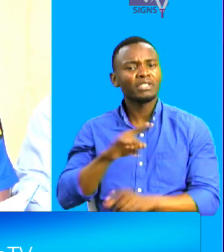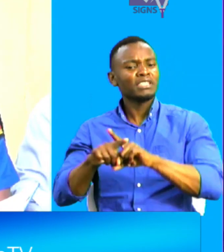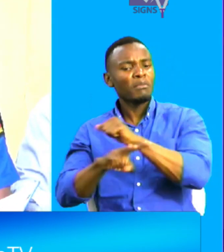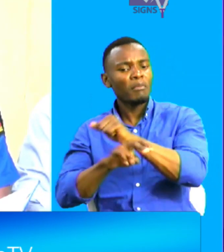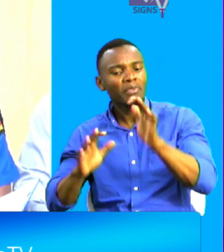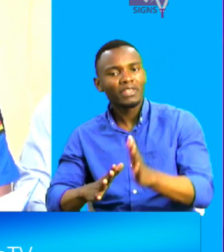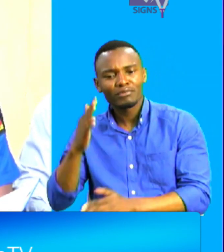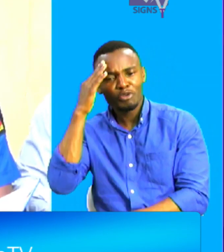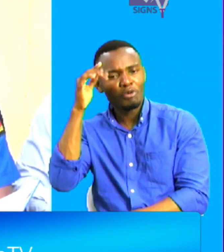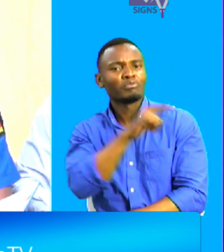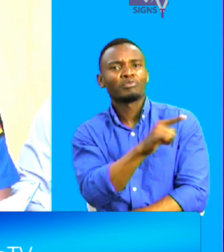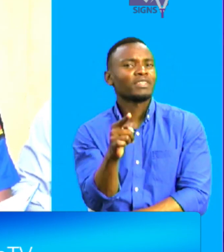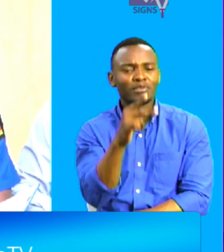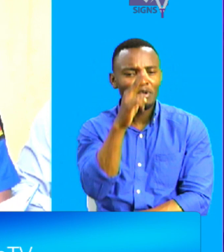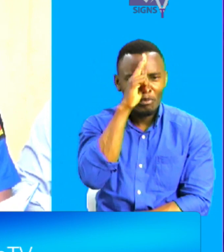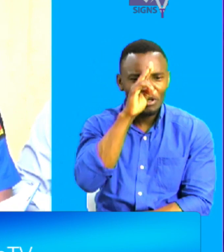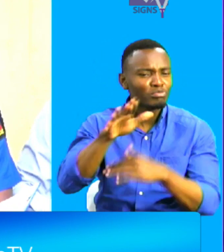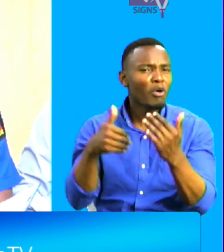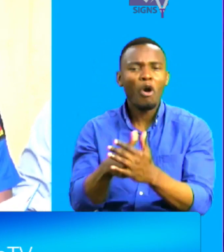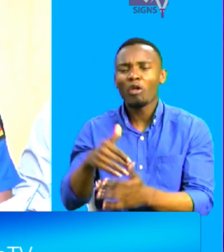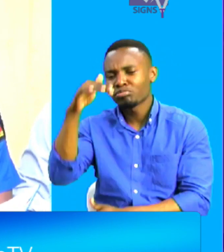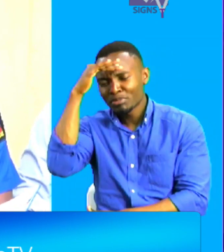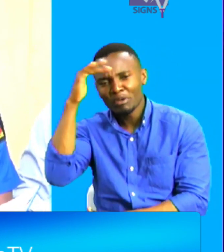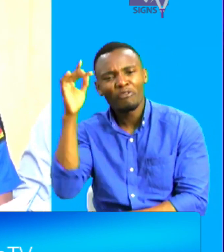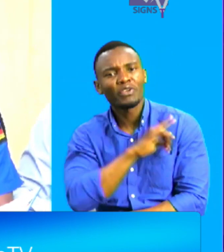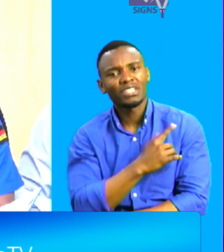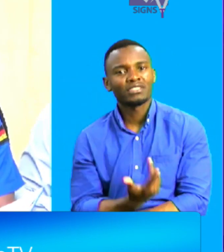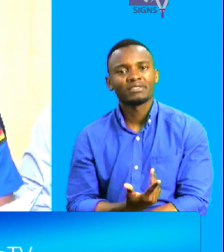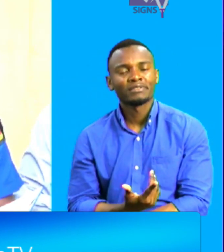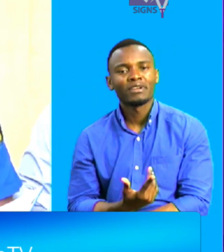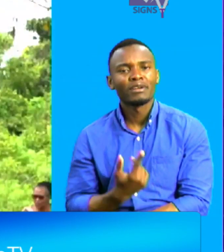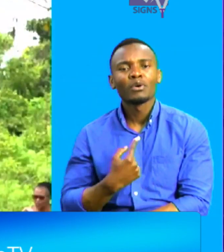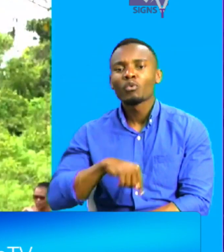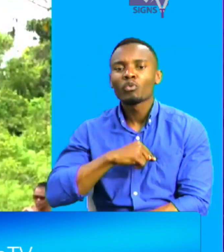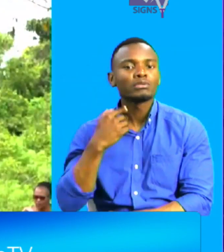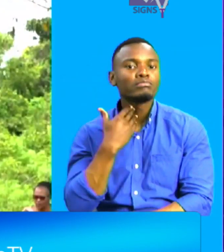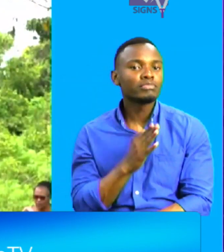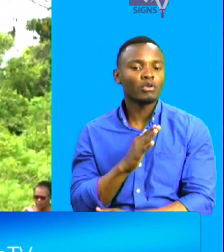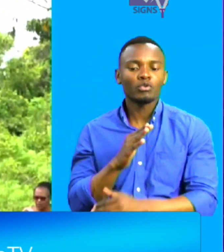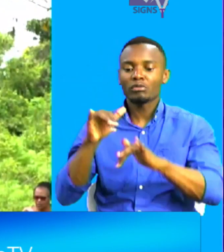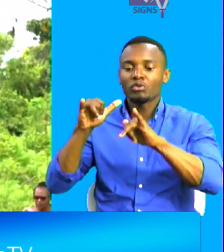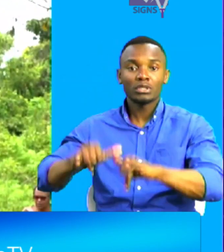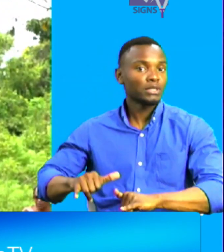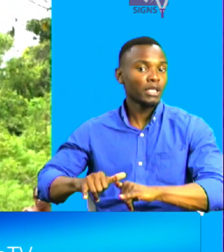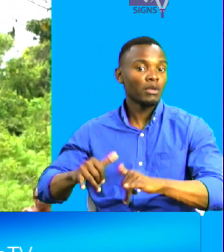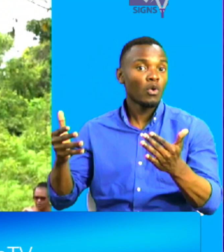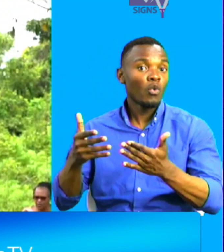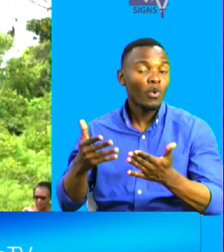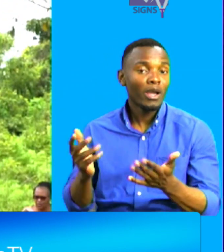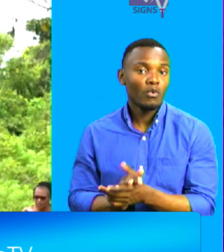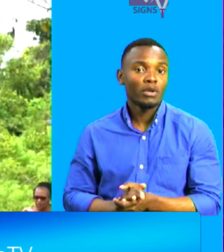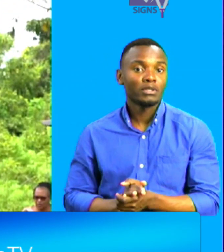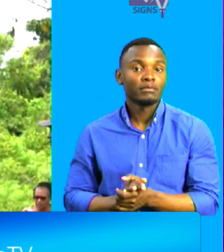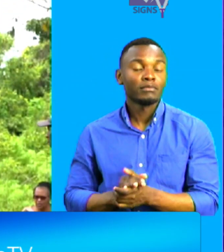pale anaenda kuiba. Yupo polisi wote ni walevi. Hatutaki kukaa kwa environment